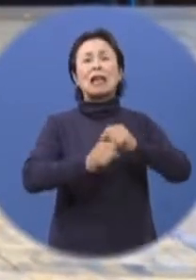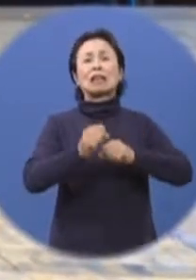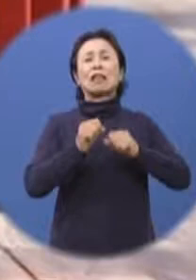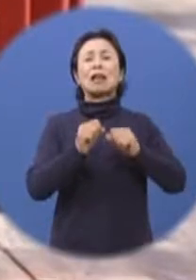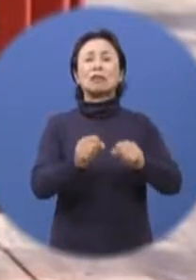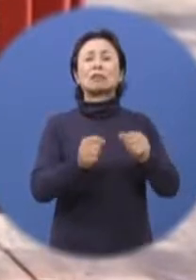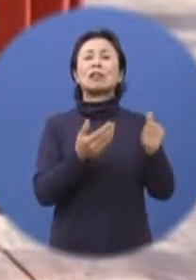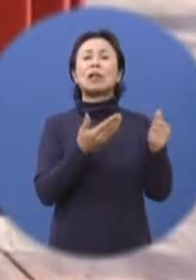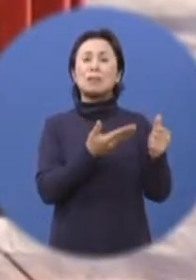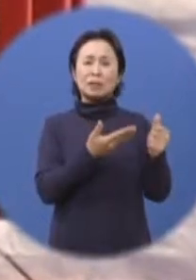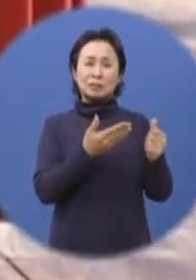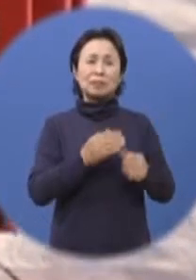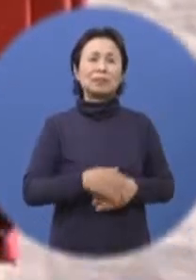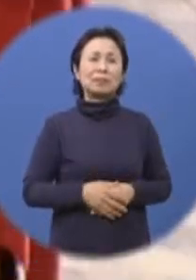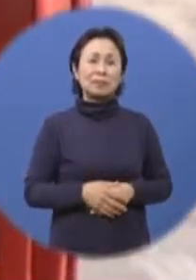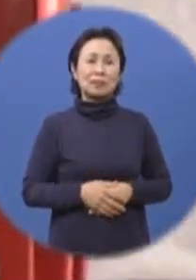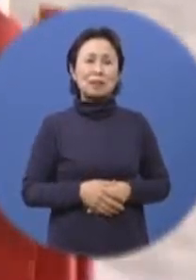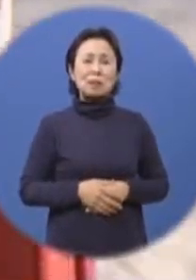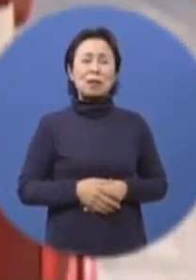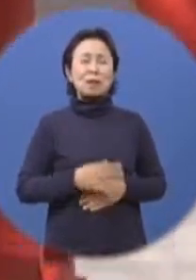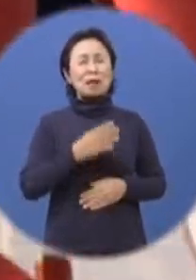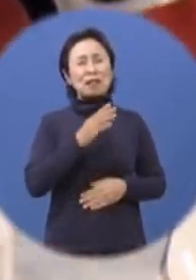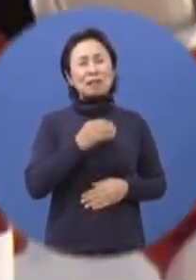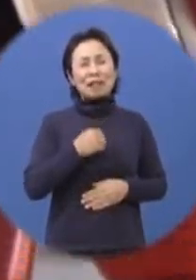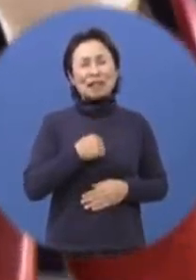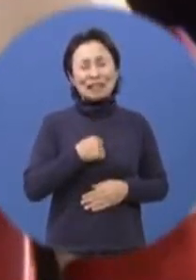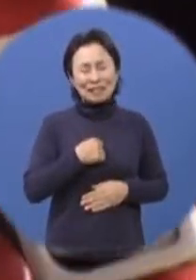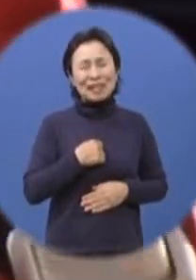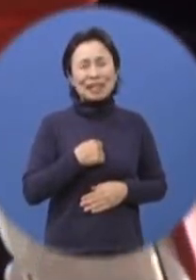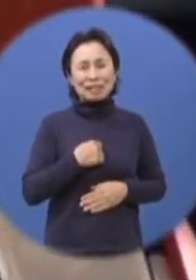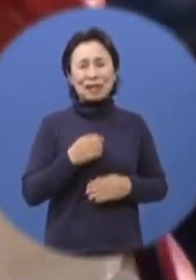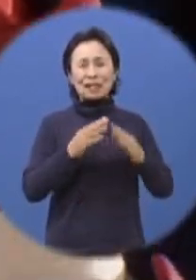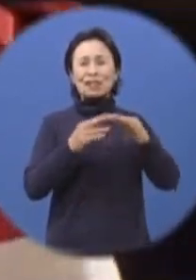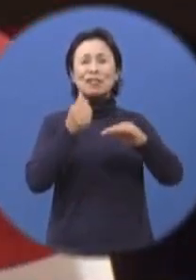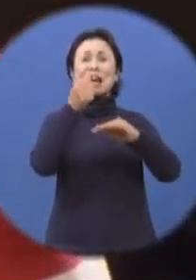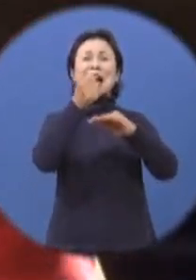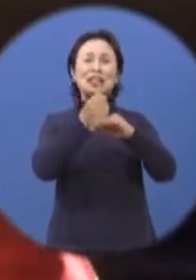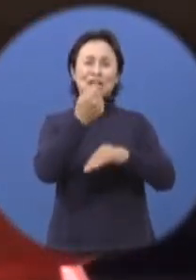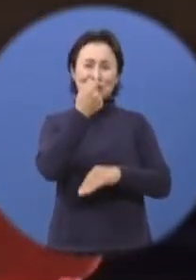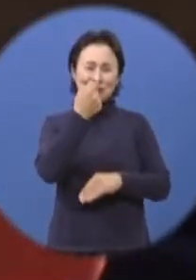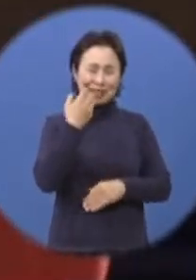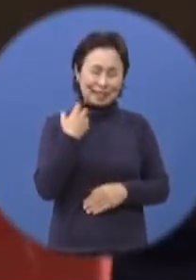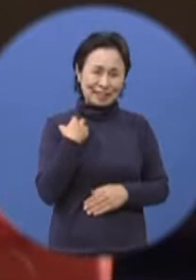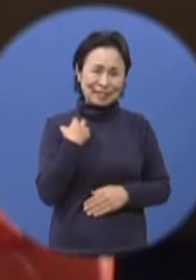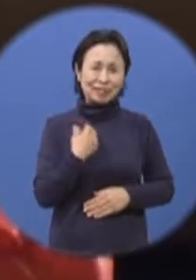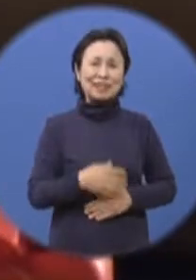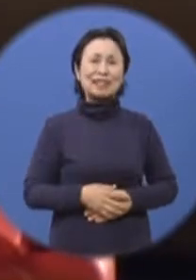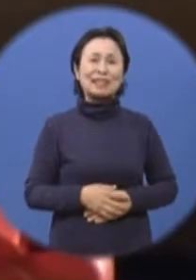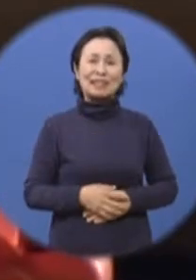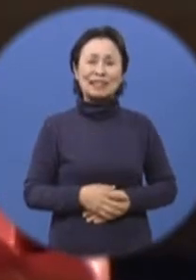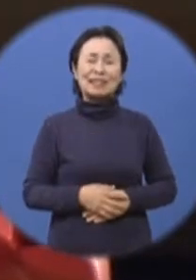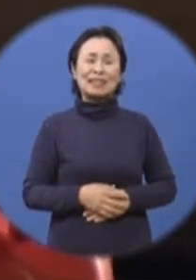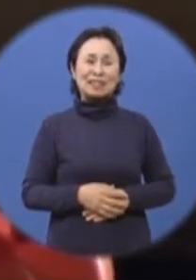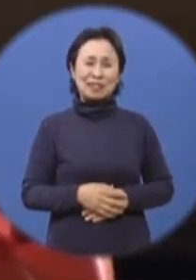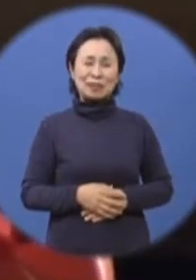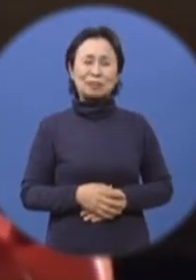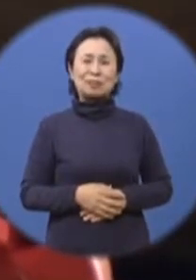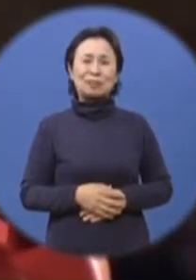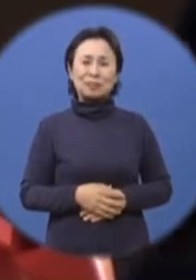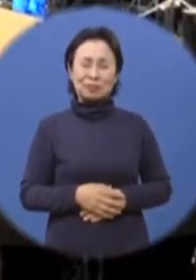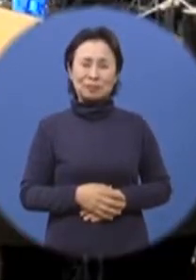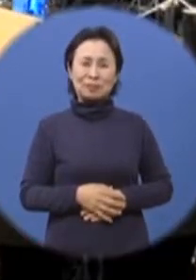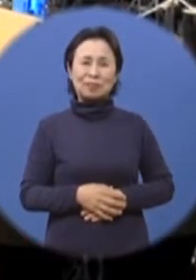わけですで私はらはやめの会長なんですあっそうか来街者作って来なきゃいくらいいよ